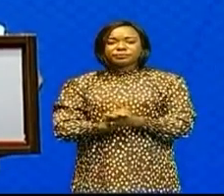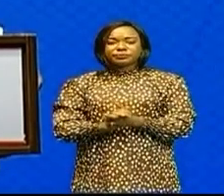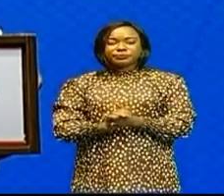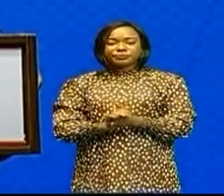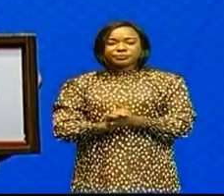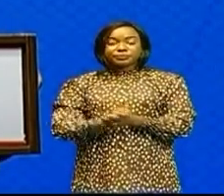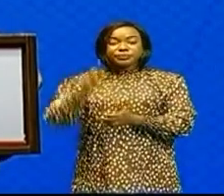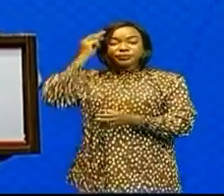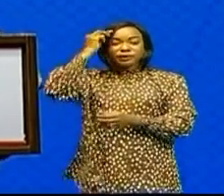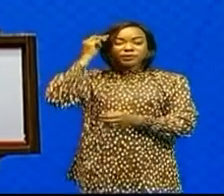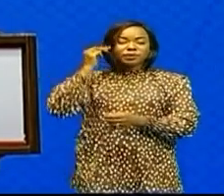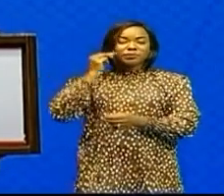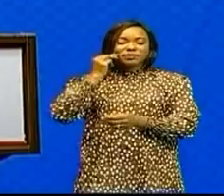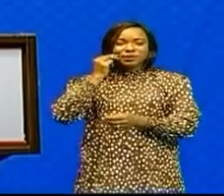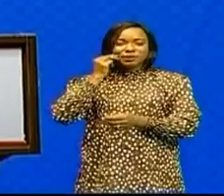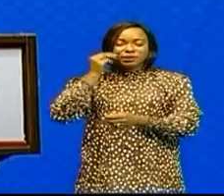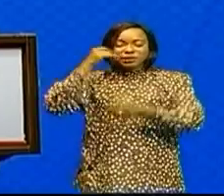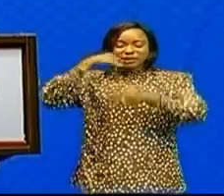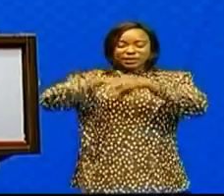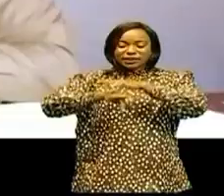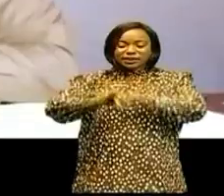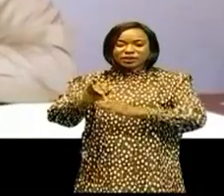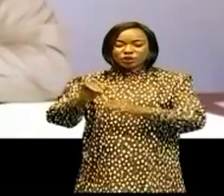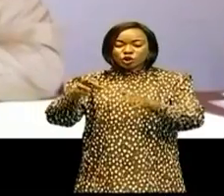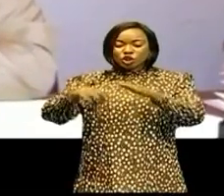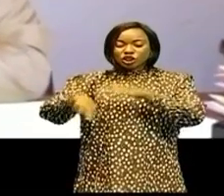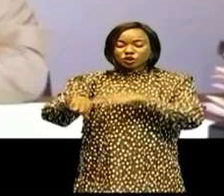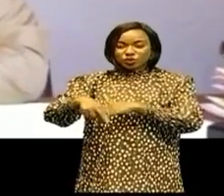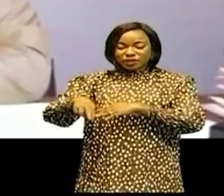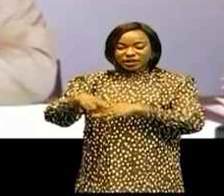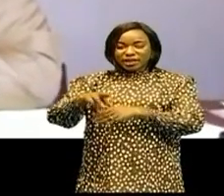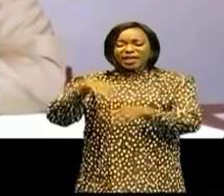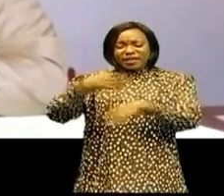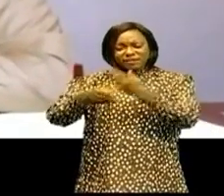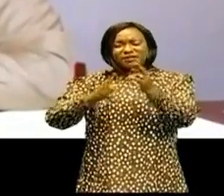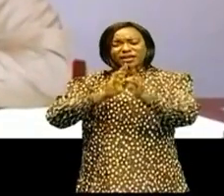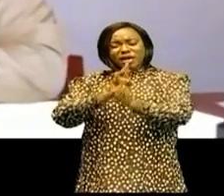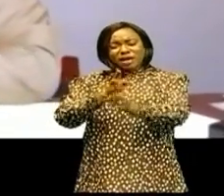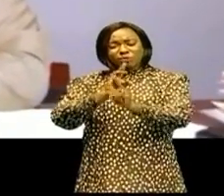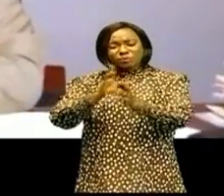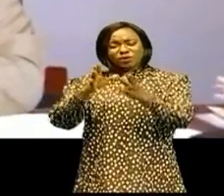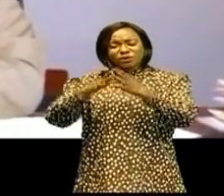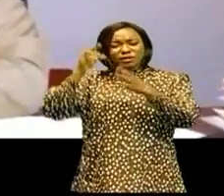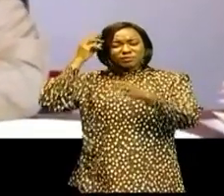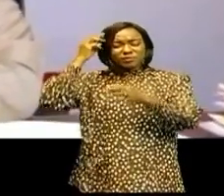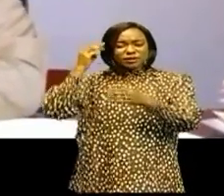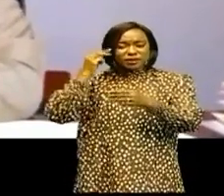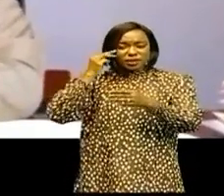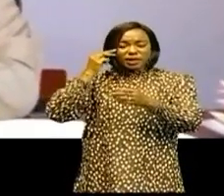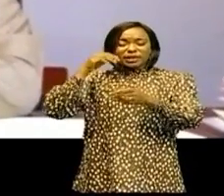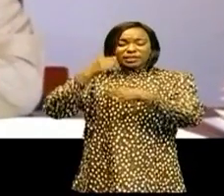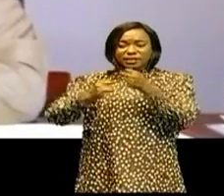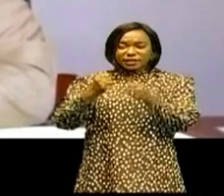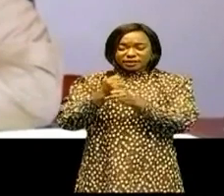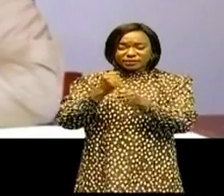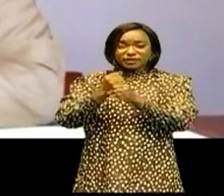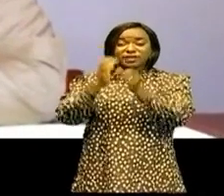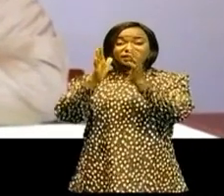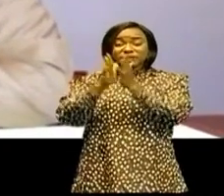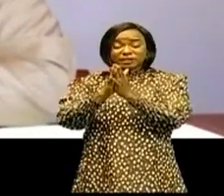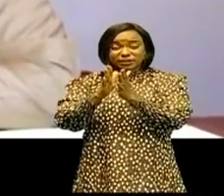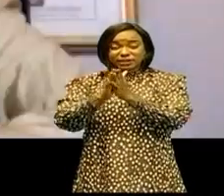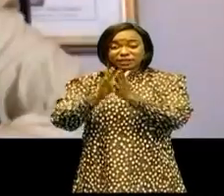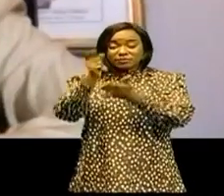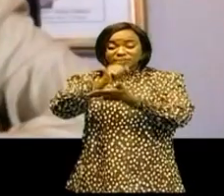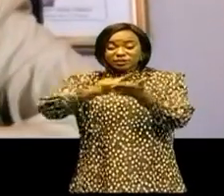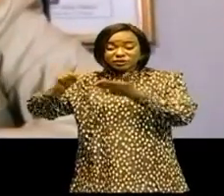Le ministre de l'intégration régionale a fait rapport au Conseil de la tenue des travaux de la 10e session de